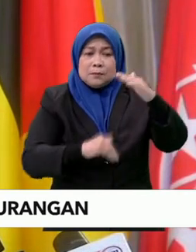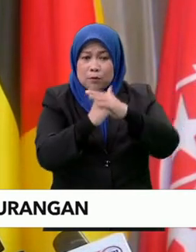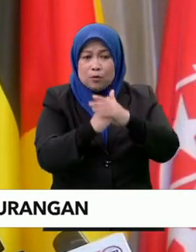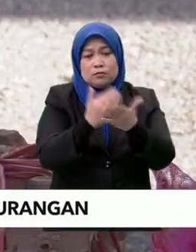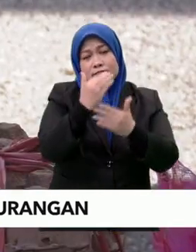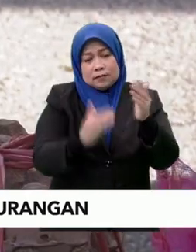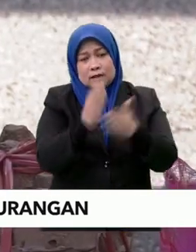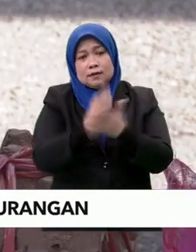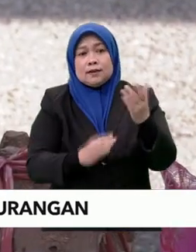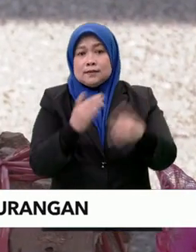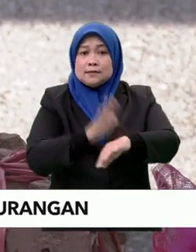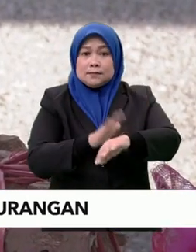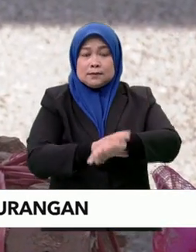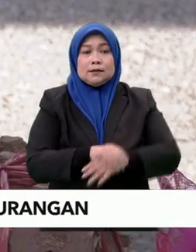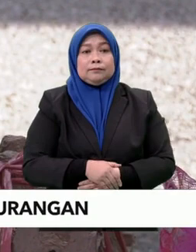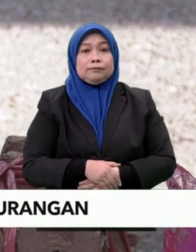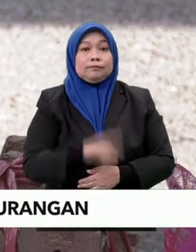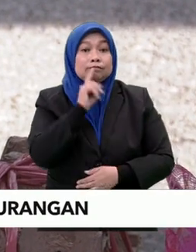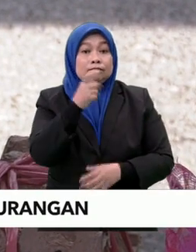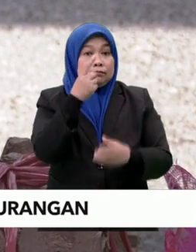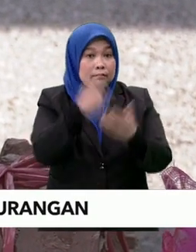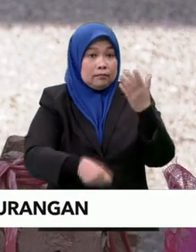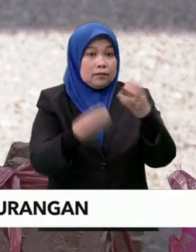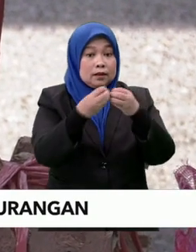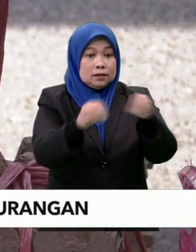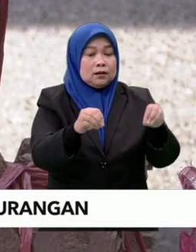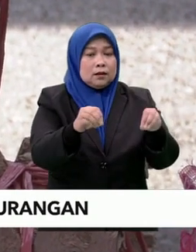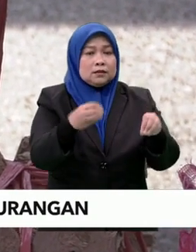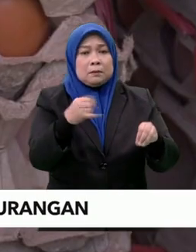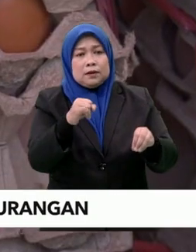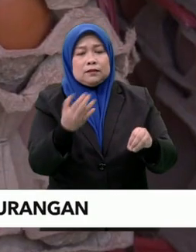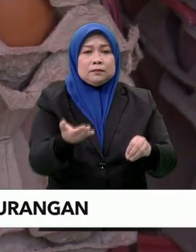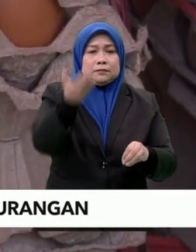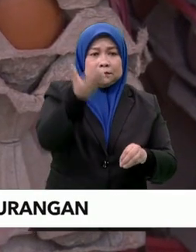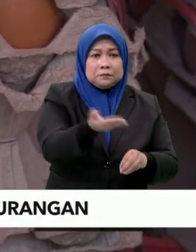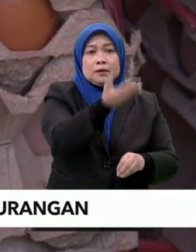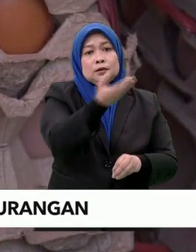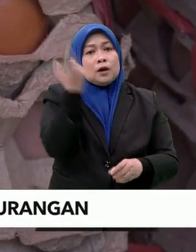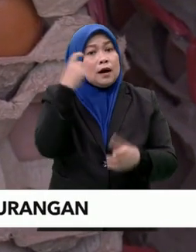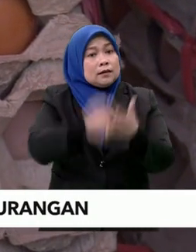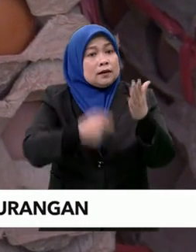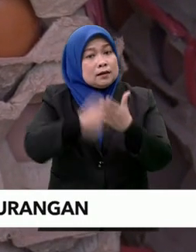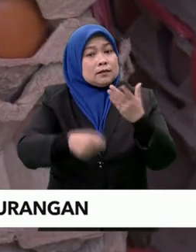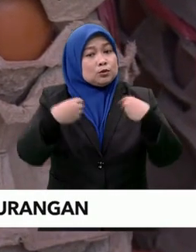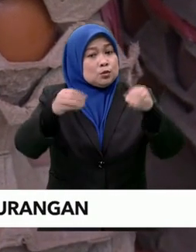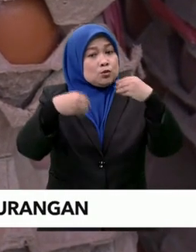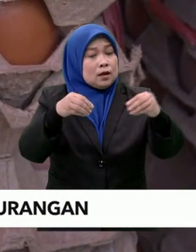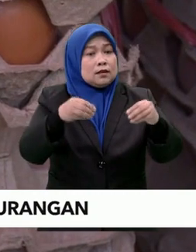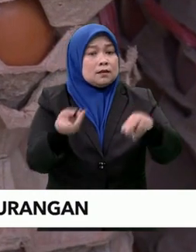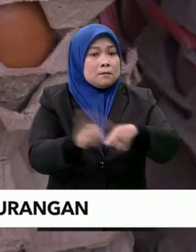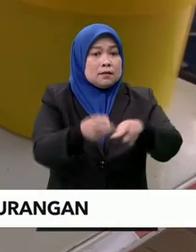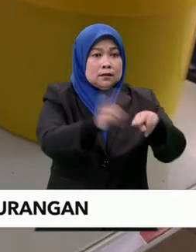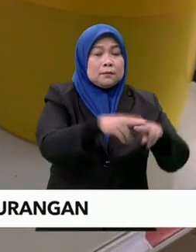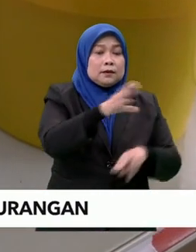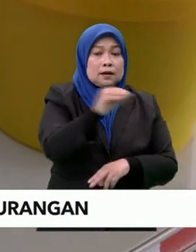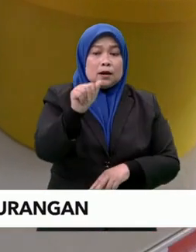subsidi melihat juga memaklumkan harga telur ayam tidak akan diapungkan untuk menghilangkan berlakunya lonjakan harga di pasaran Selain